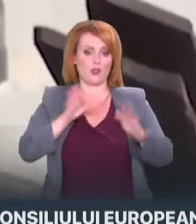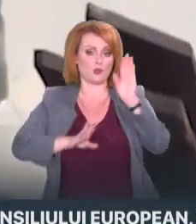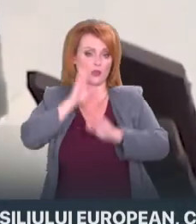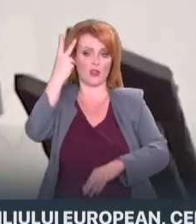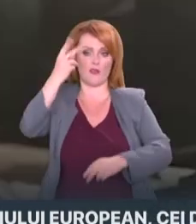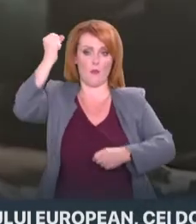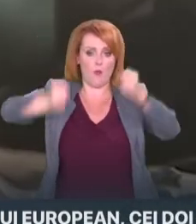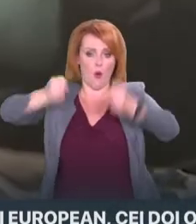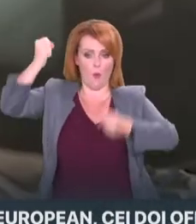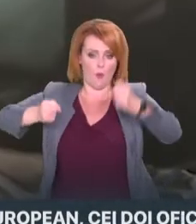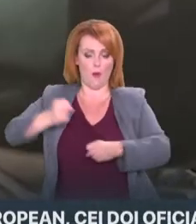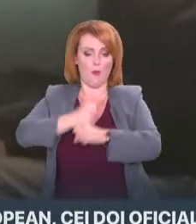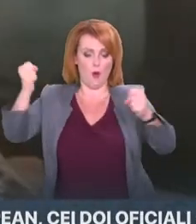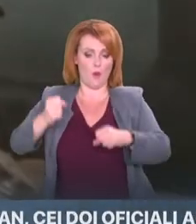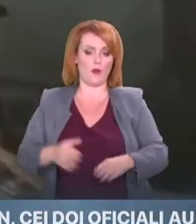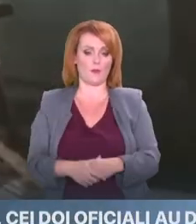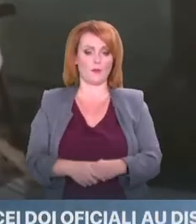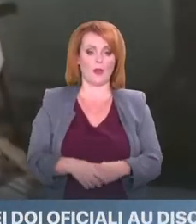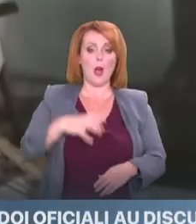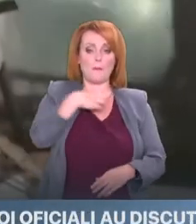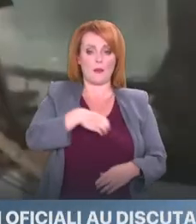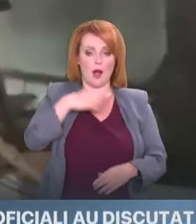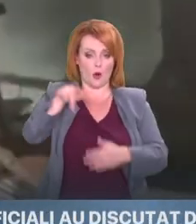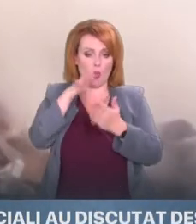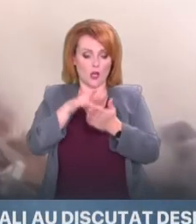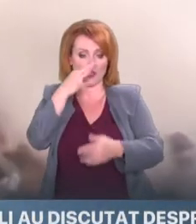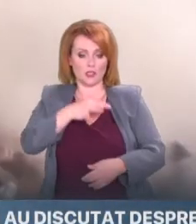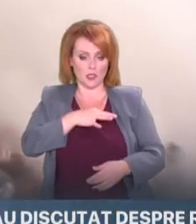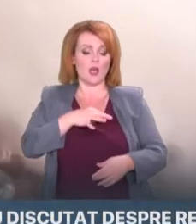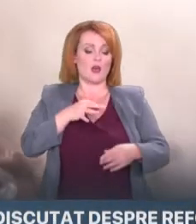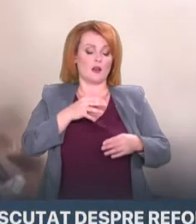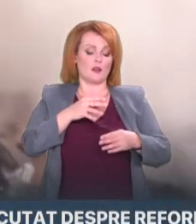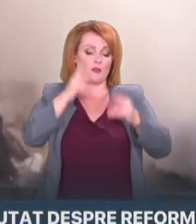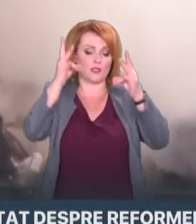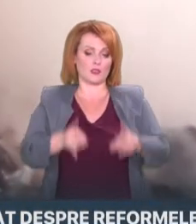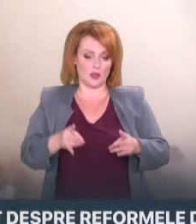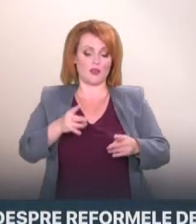dimineață. Primarul orașului Igor Terehov susține că a fost afectat zona unei întreprinderi industriale.